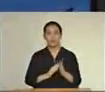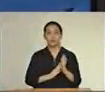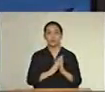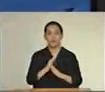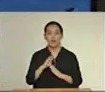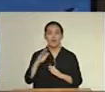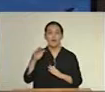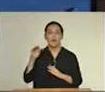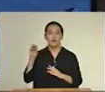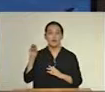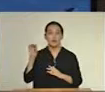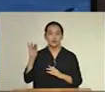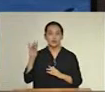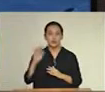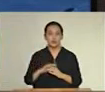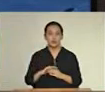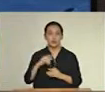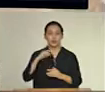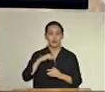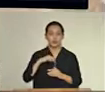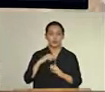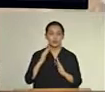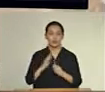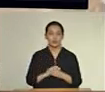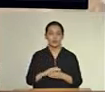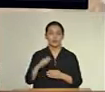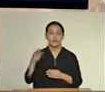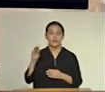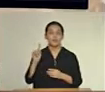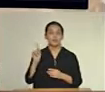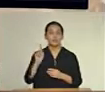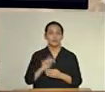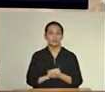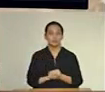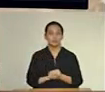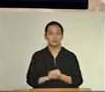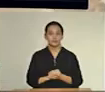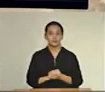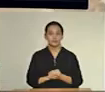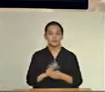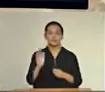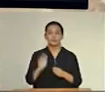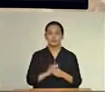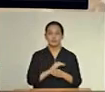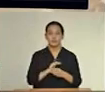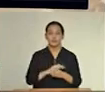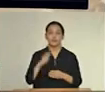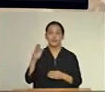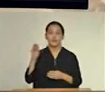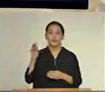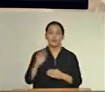O'simliklar fotosintez qilish xususiyatiga ega edi. Fotosintez nima? Barakalla.